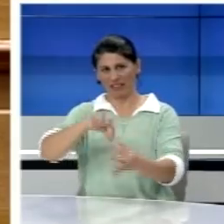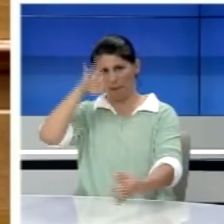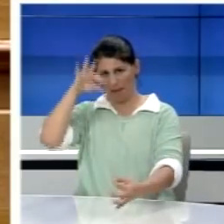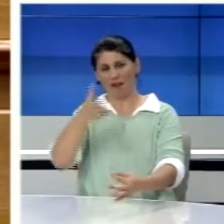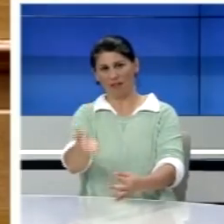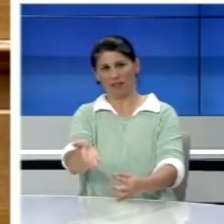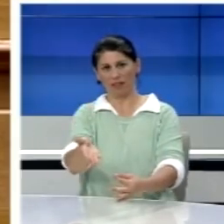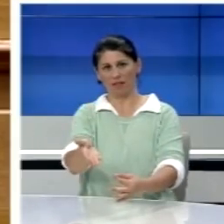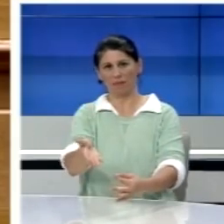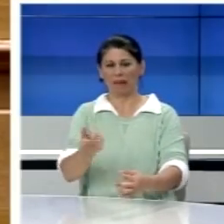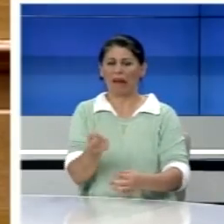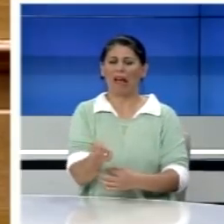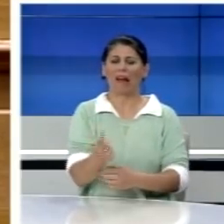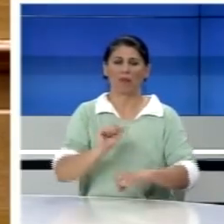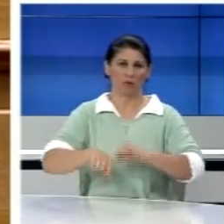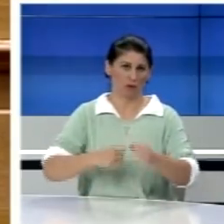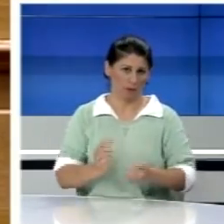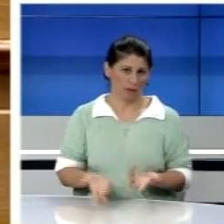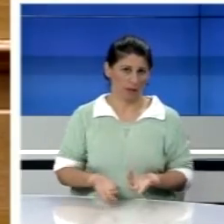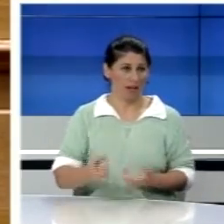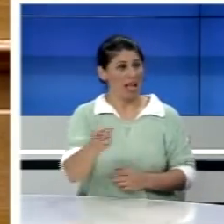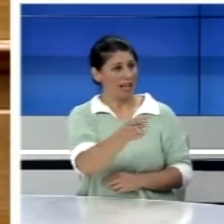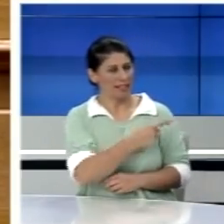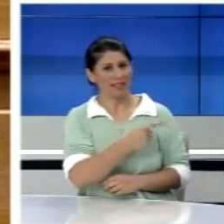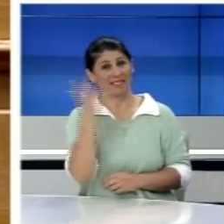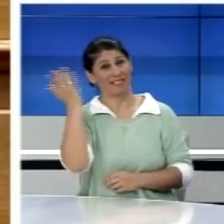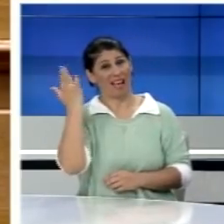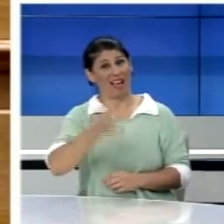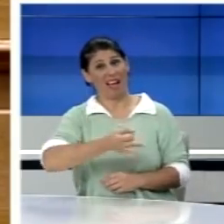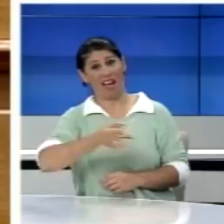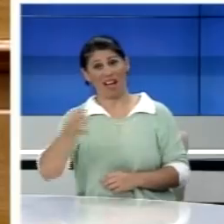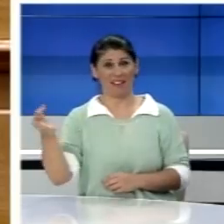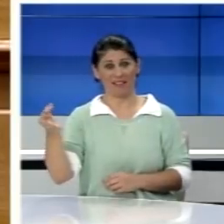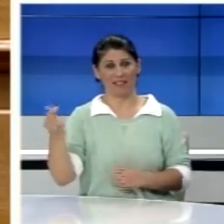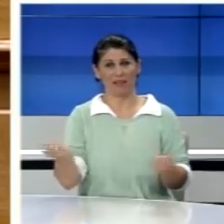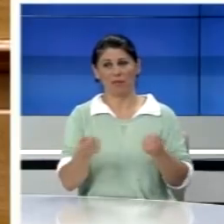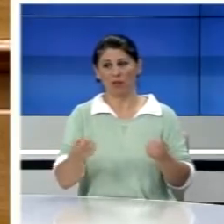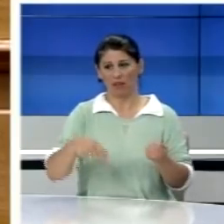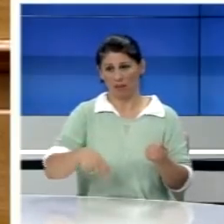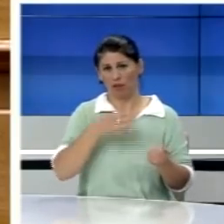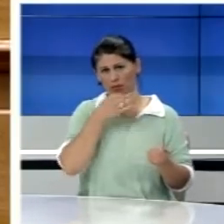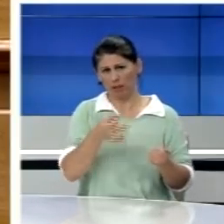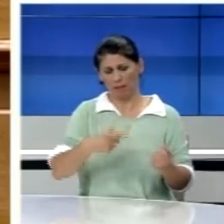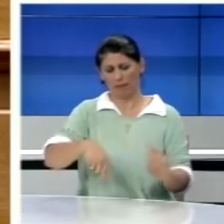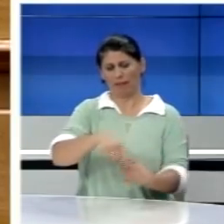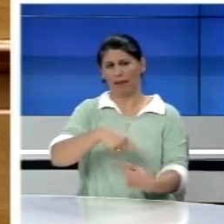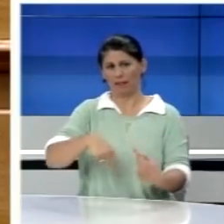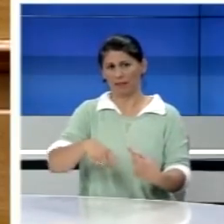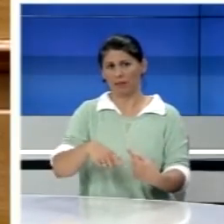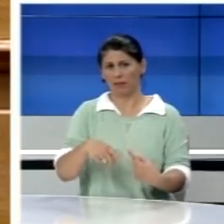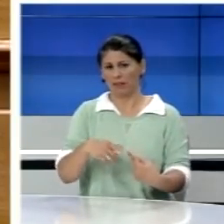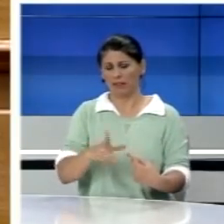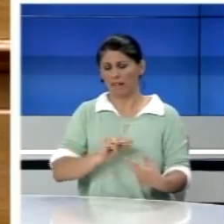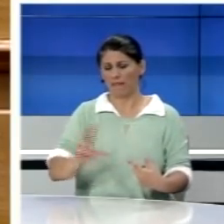τεμπελιά, για ίσονα προσπάθεια, εσείς και οι δίθεν άριστοι που κάνουν εδώ που τα λέμε μεταξύ μας και που είναι